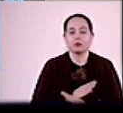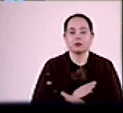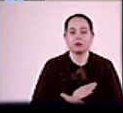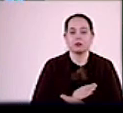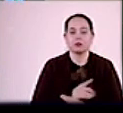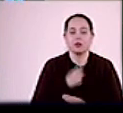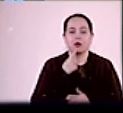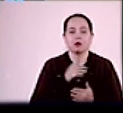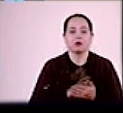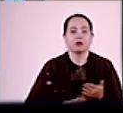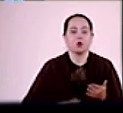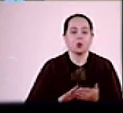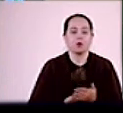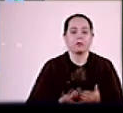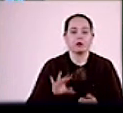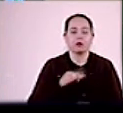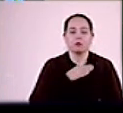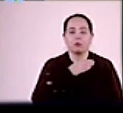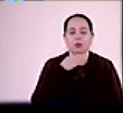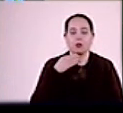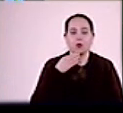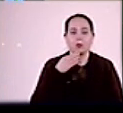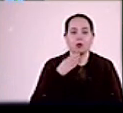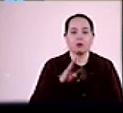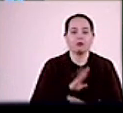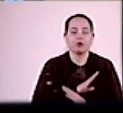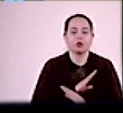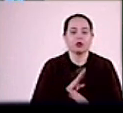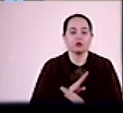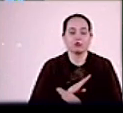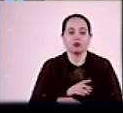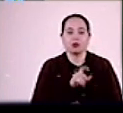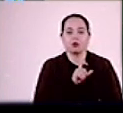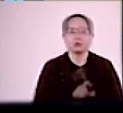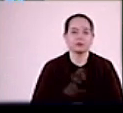смерть, кровь и много погибших людей.